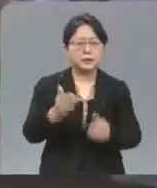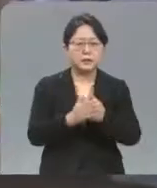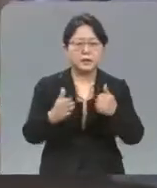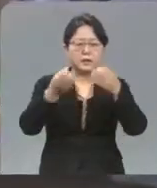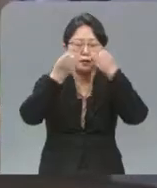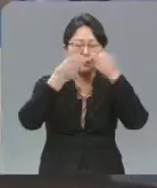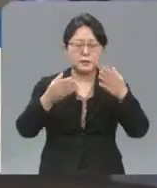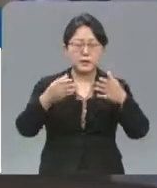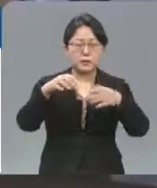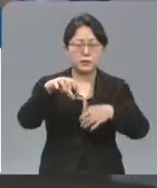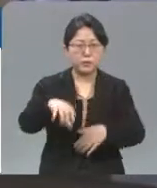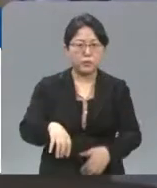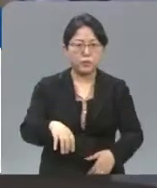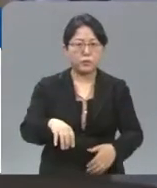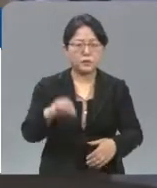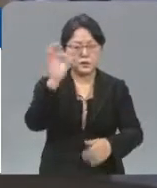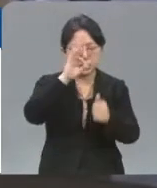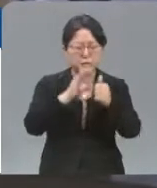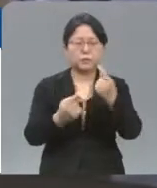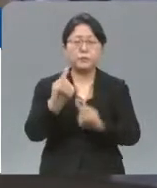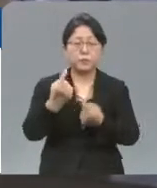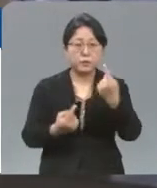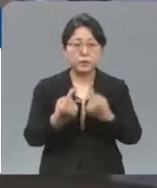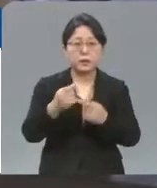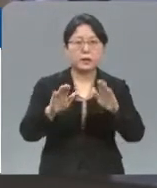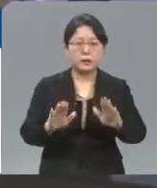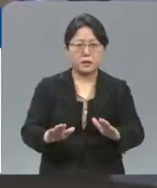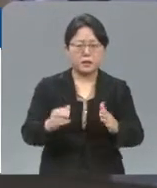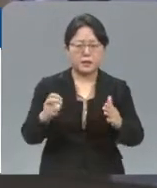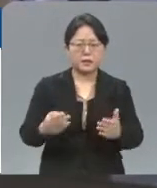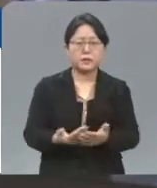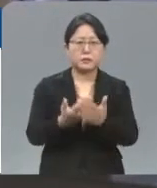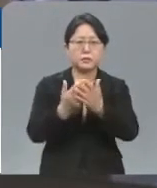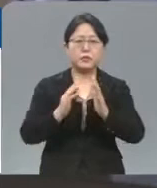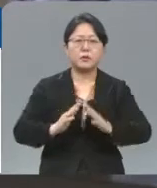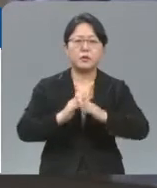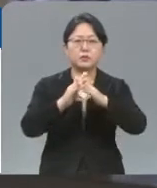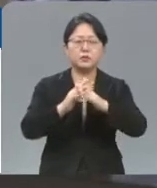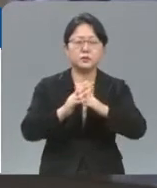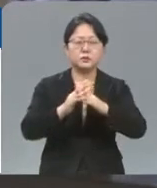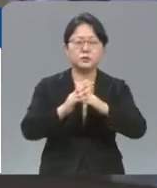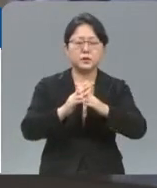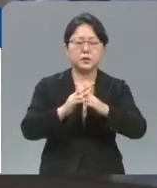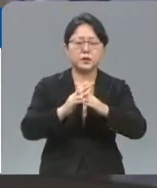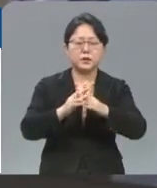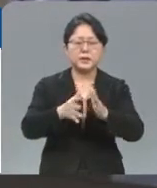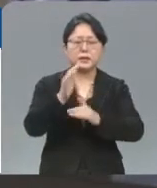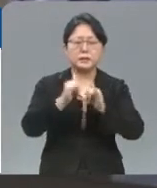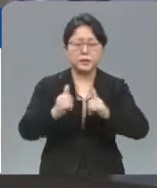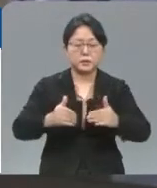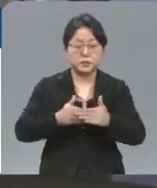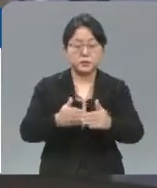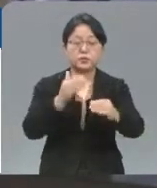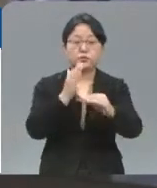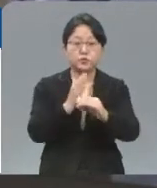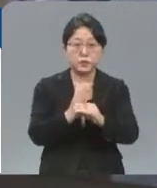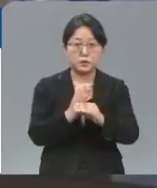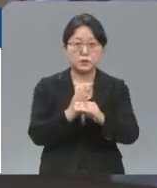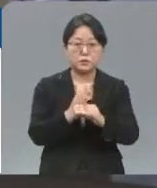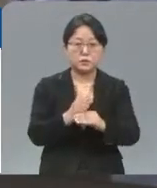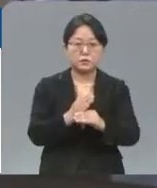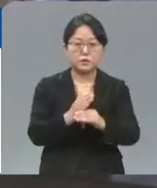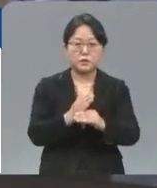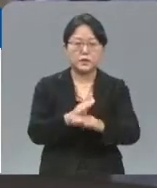신규 택지 개발을 새로 발굴하는 것보다 현재 재개발, 재건축이나 지역주택조합사 같은 이제 시민들이 지금 추진하고 있는 것, 그런